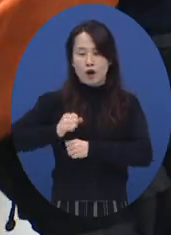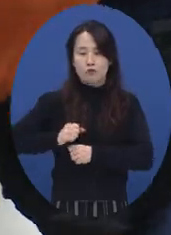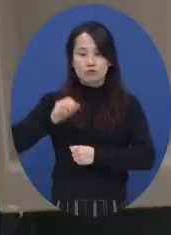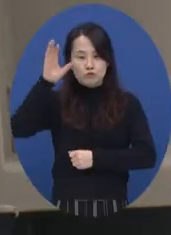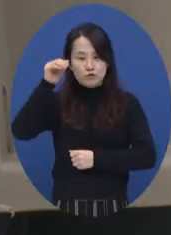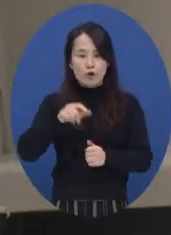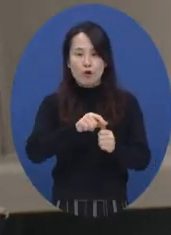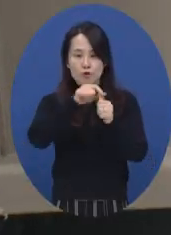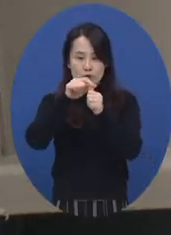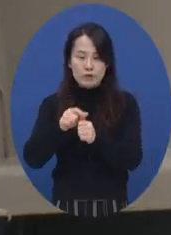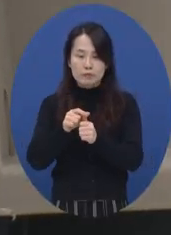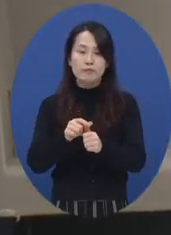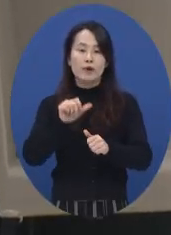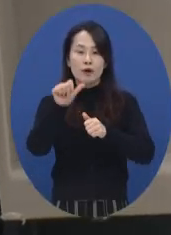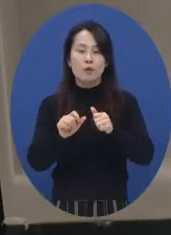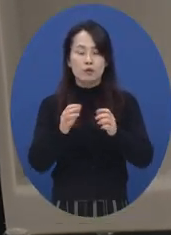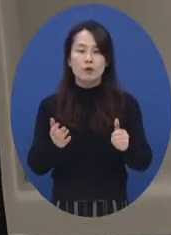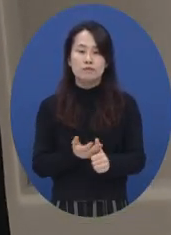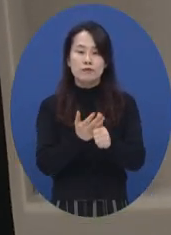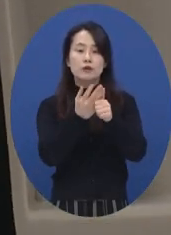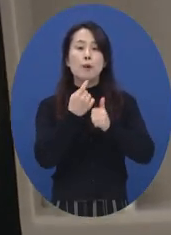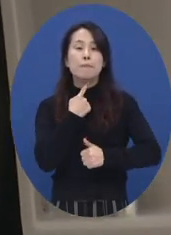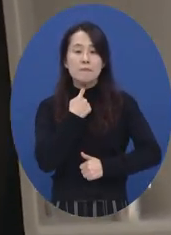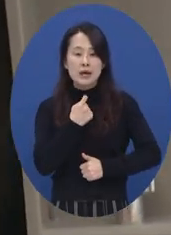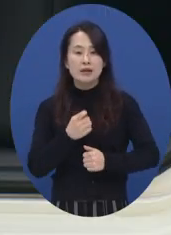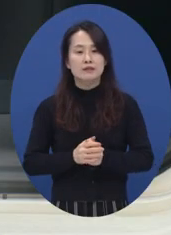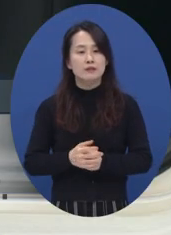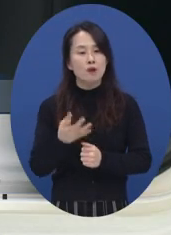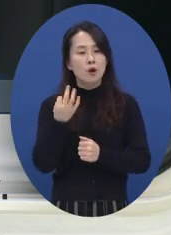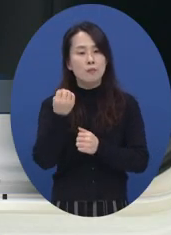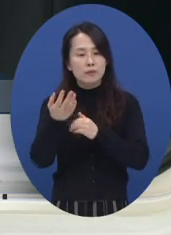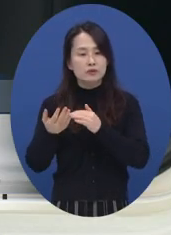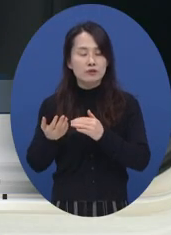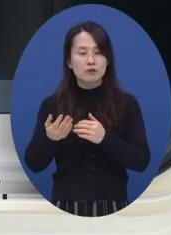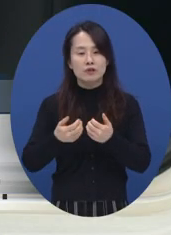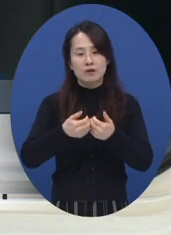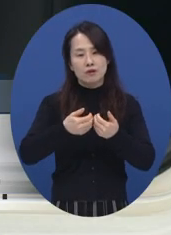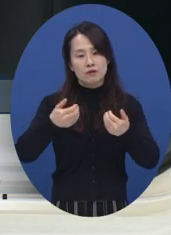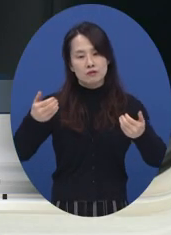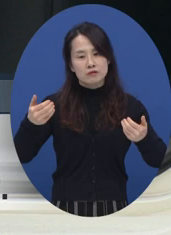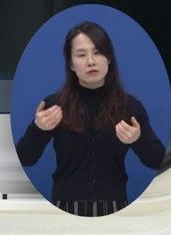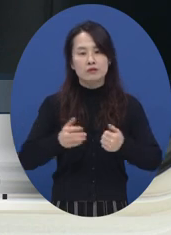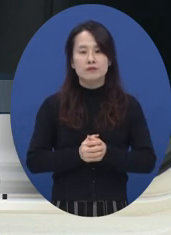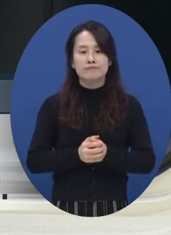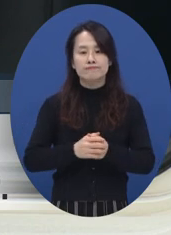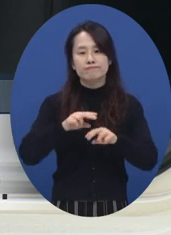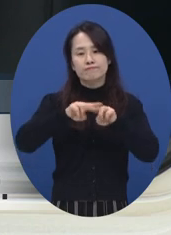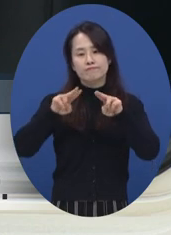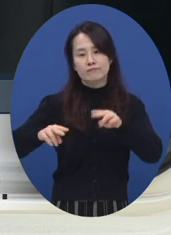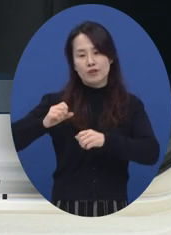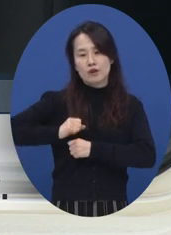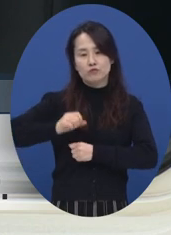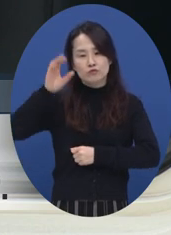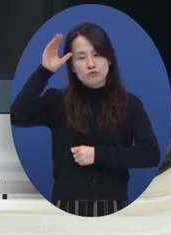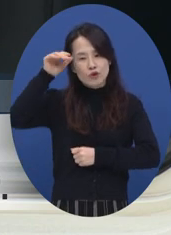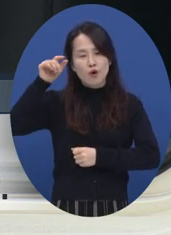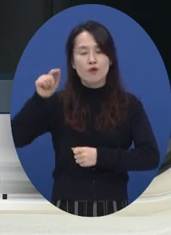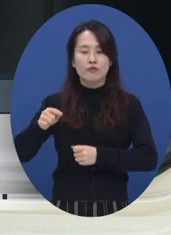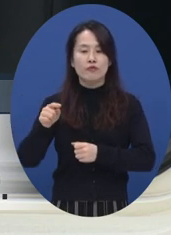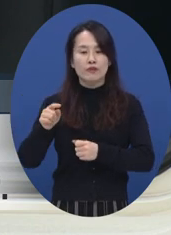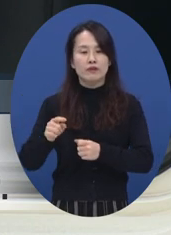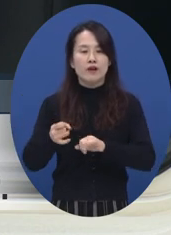군견 을 입양해 5년간 키운 경험이 있습니다 몇 달 전에 떠나보내는 이제 은퇴의 군견